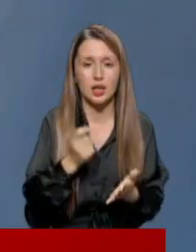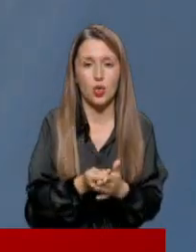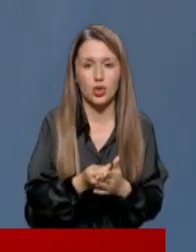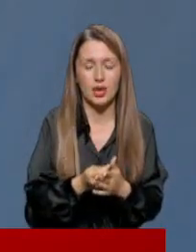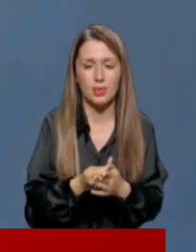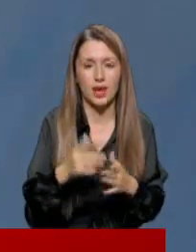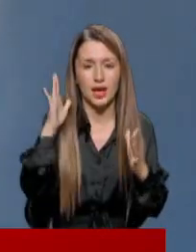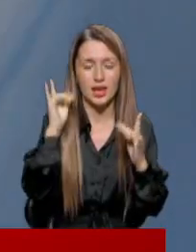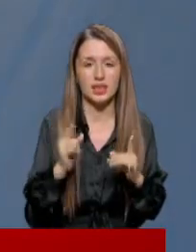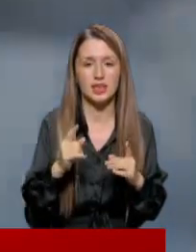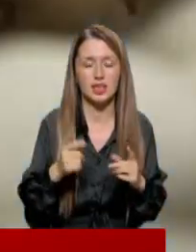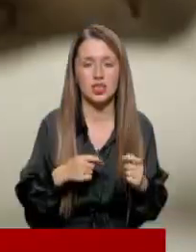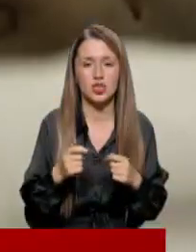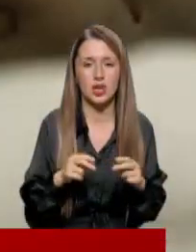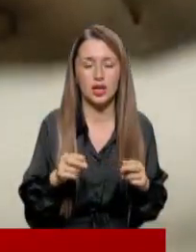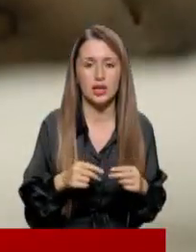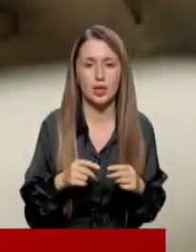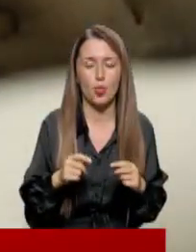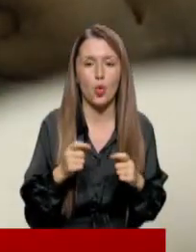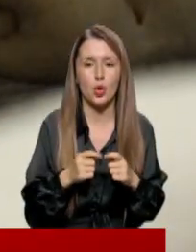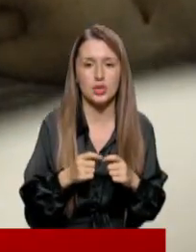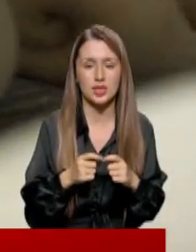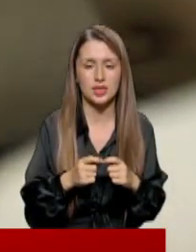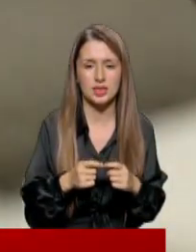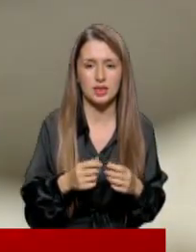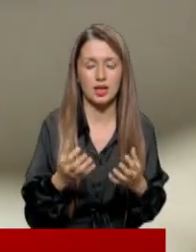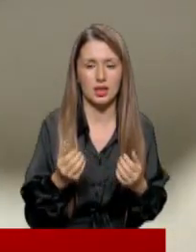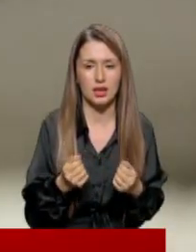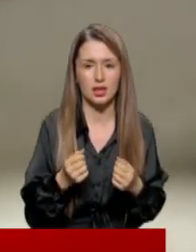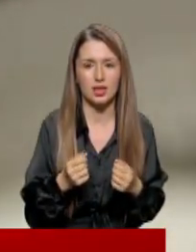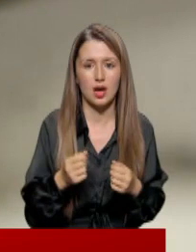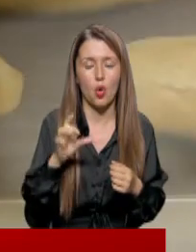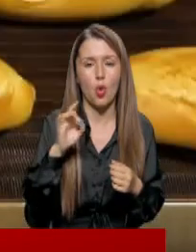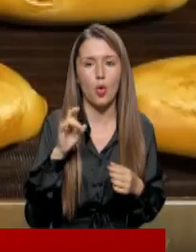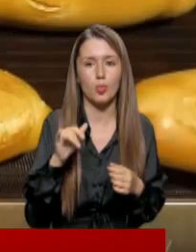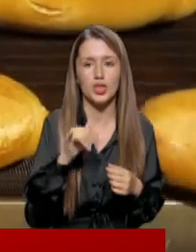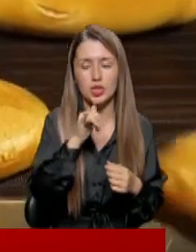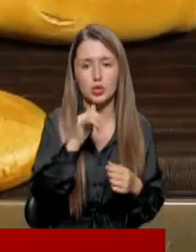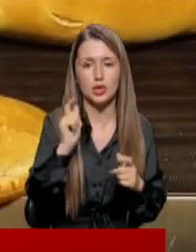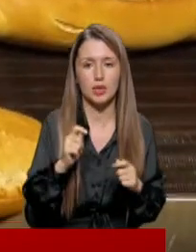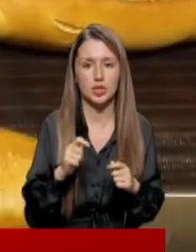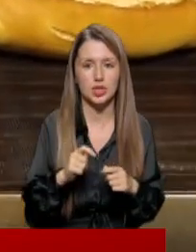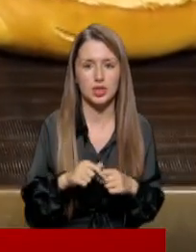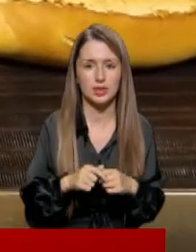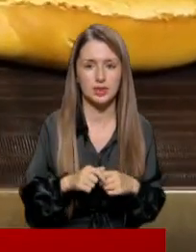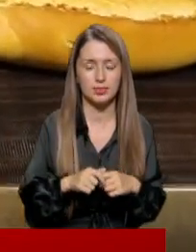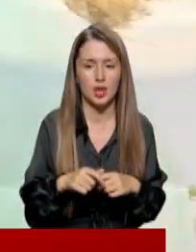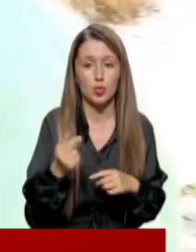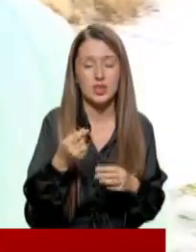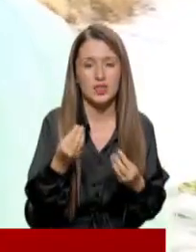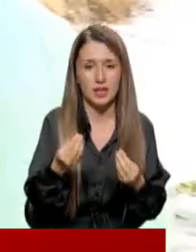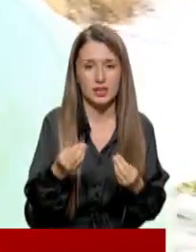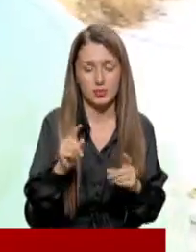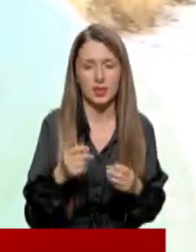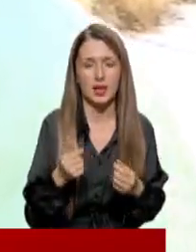Edirne Ticaret Borsası'nın Temmuz buğday fiyat ortalaması baz alınarak 15 Ağustos'ta yapılacak. Buğdayınızı verdiniz mi? Verdim.